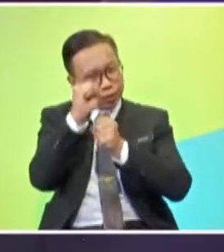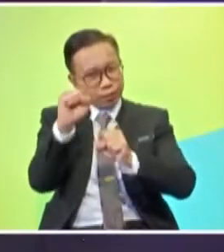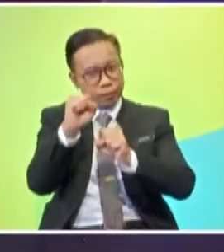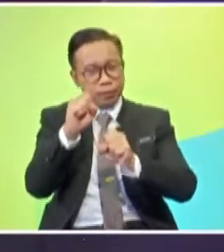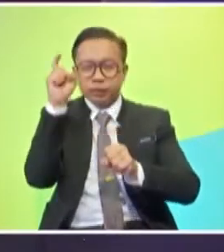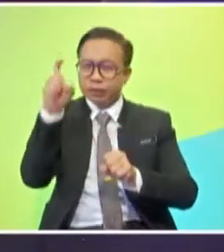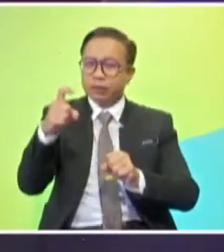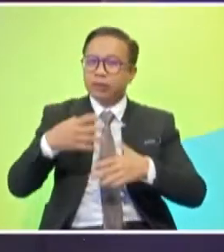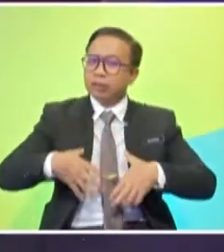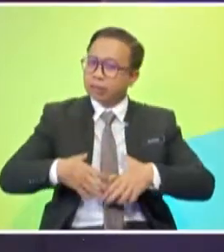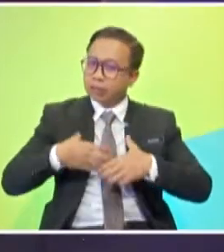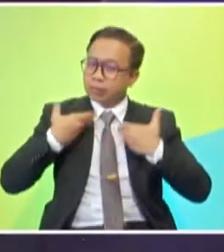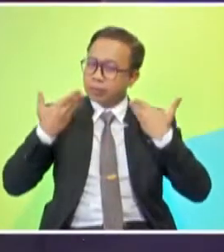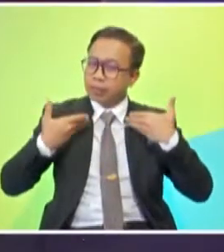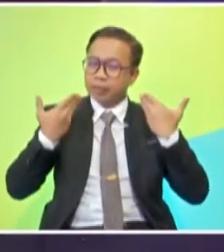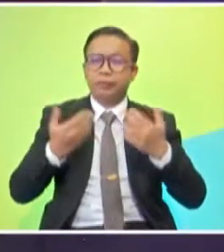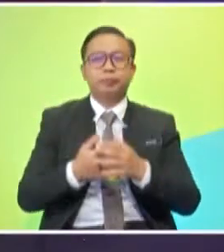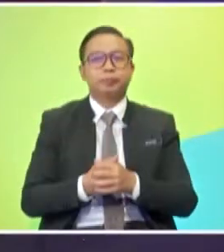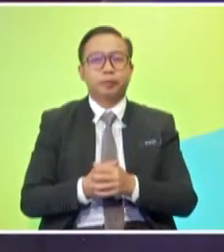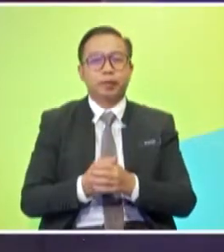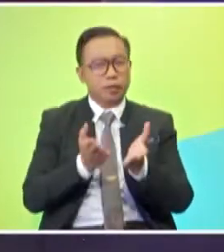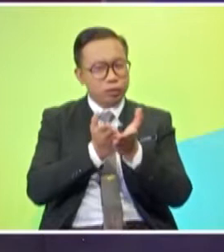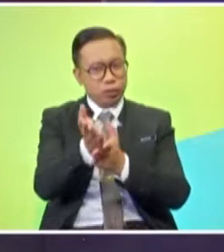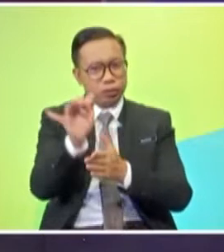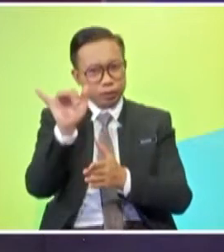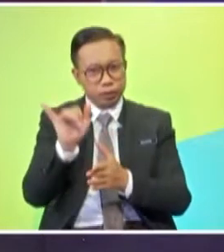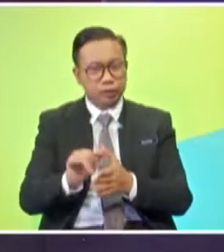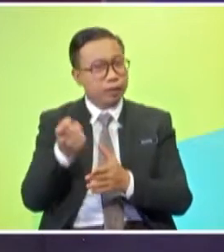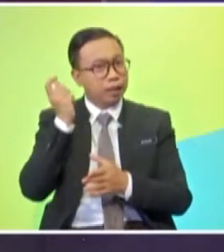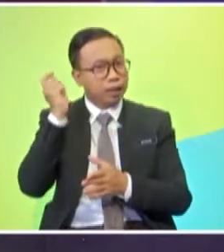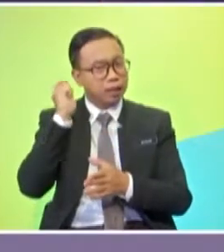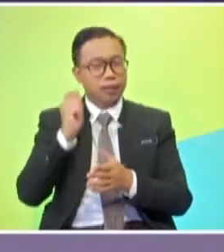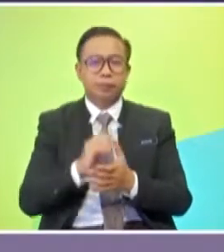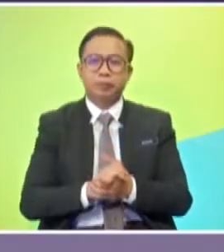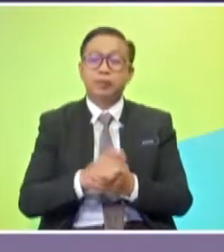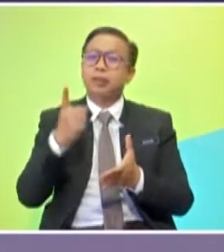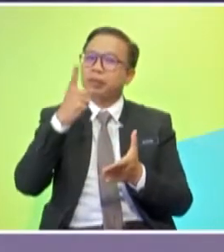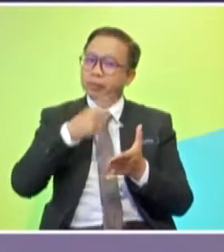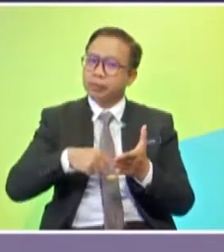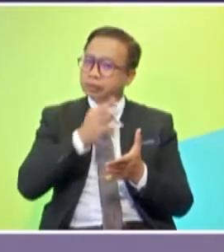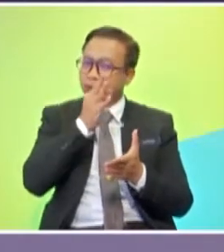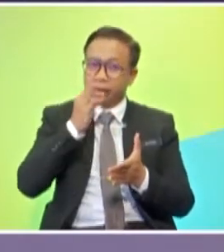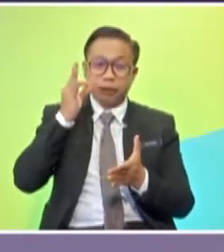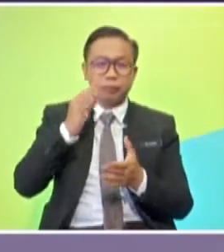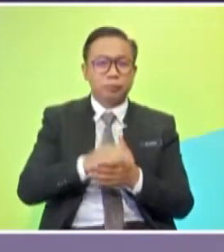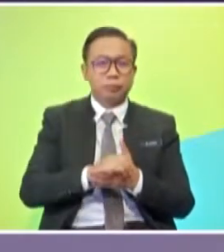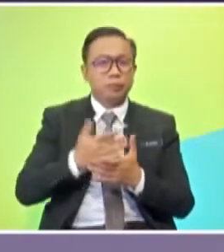gembira seterusnya yang tadi ya Tapi ya yang tadi aku bilang